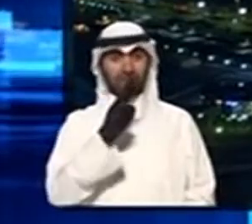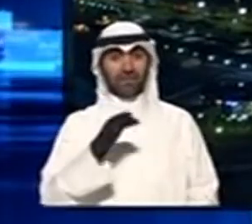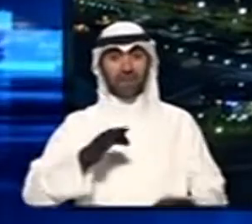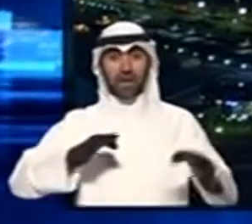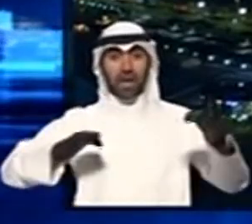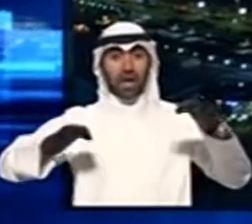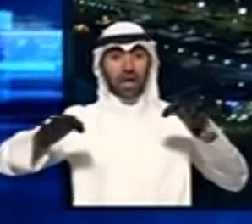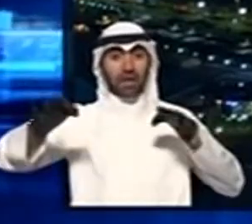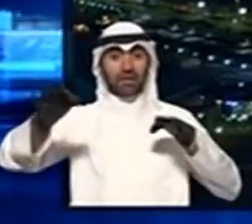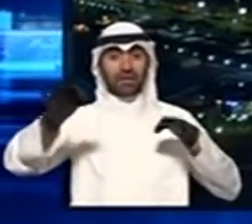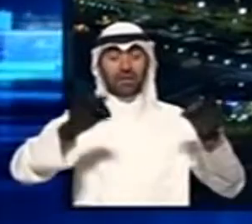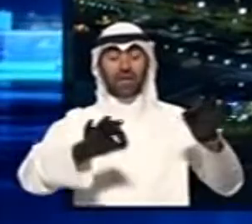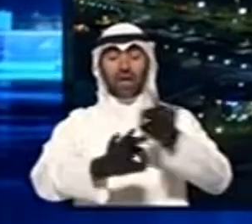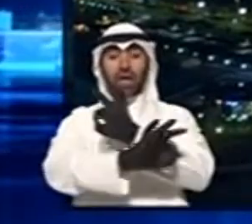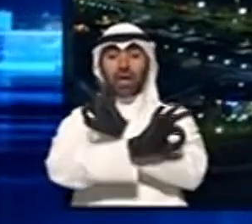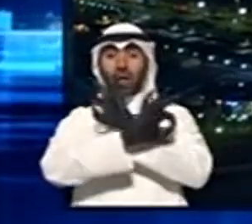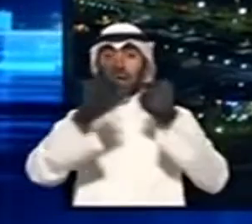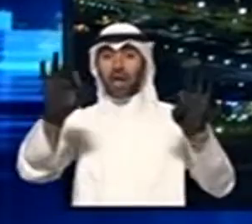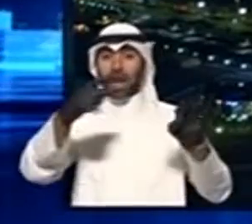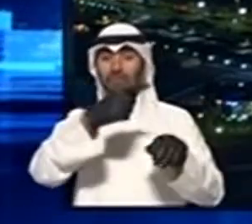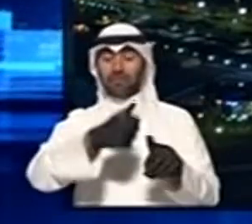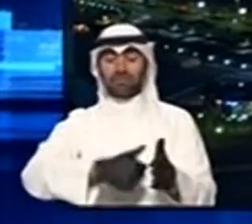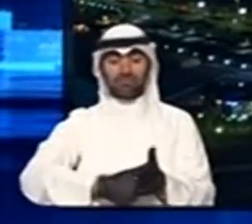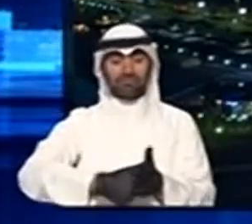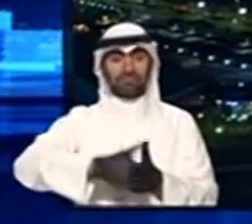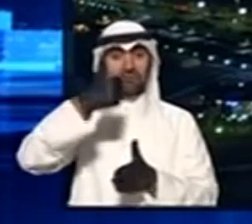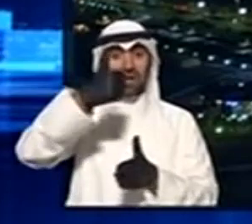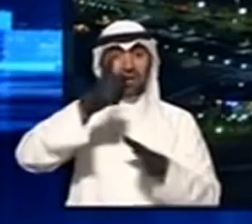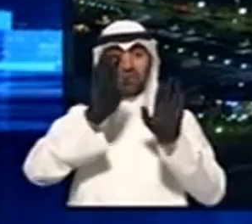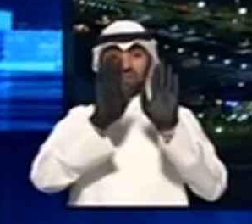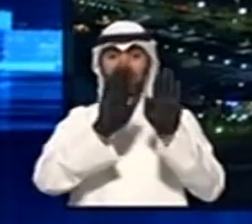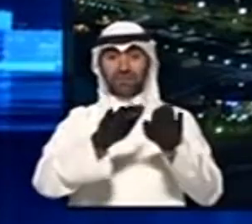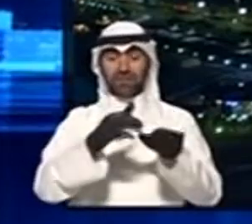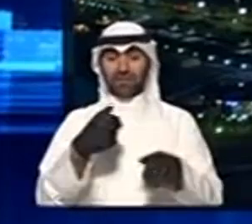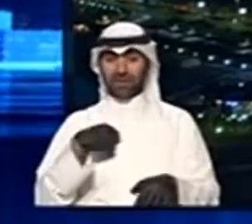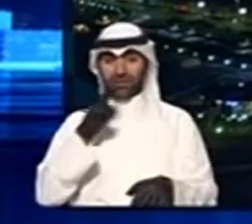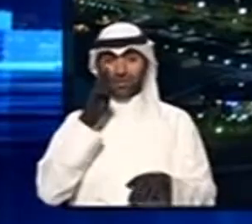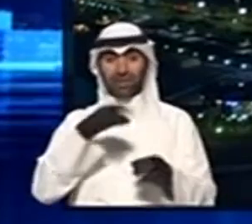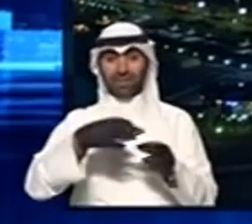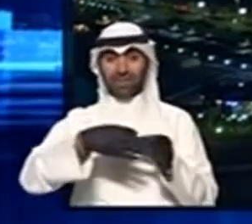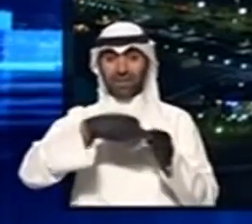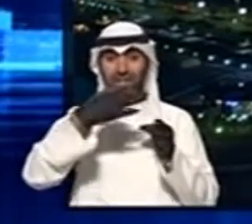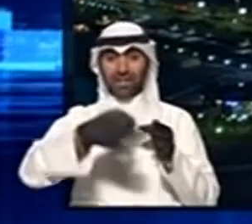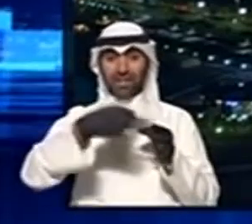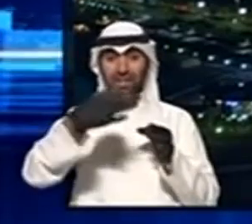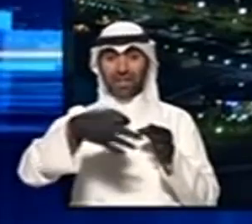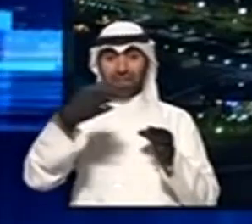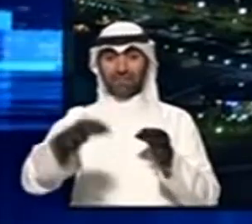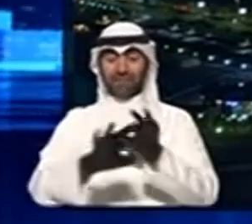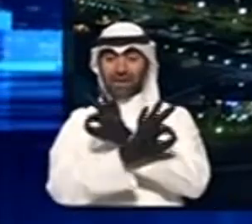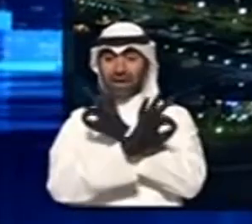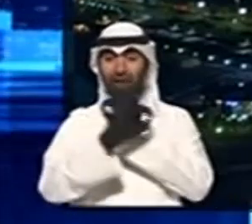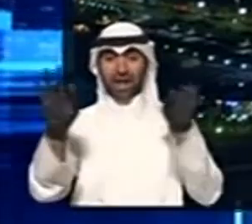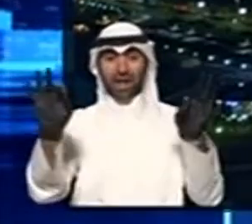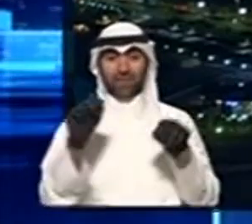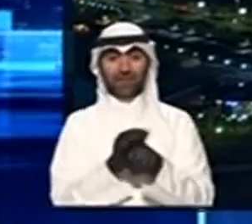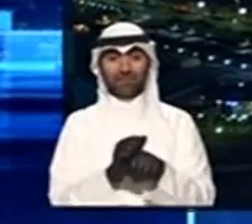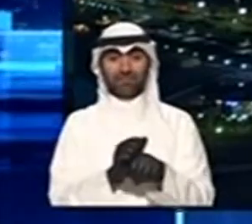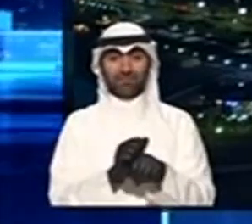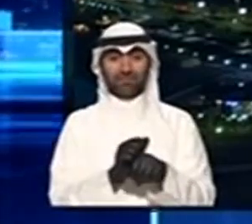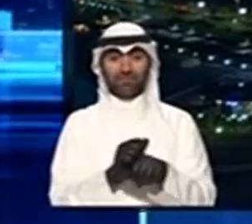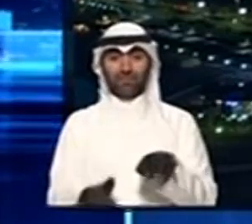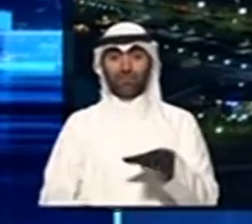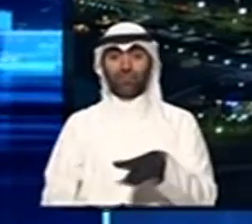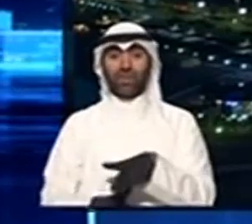مع المرحلة المقبلة. كان هناك كثير من التفاصيل. سمو الرئيس كان واضح عندما استحضر الوضع